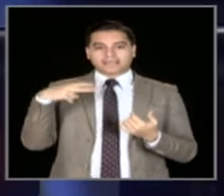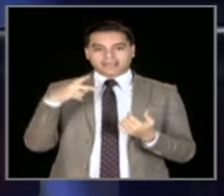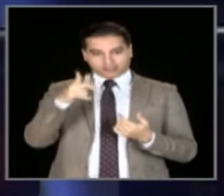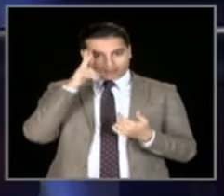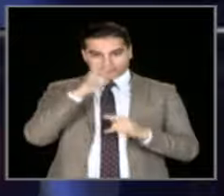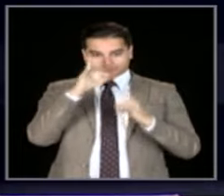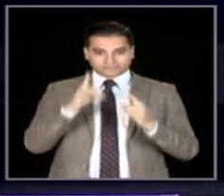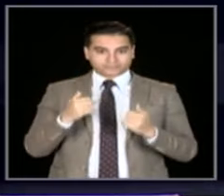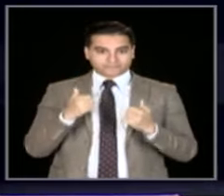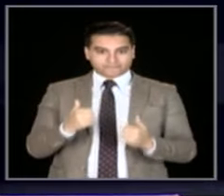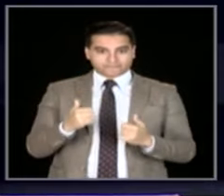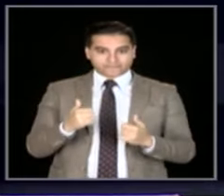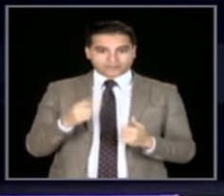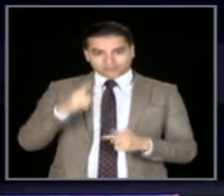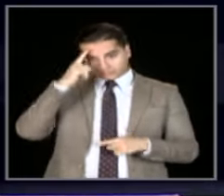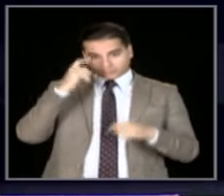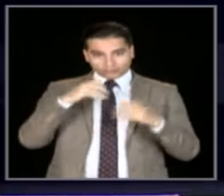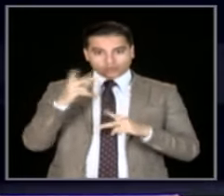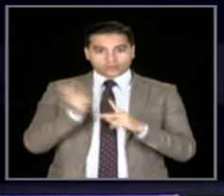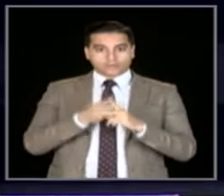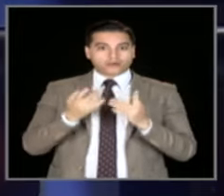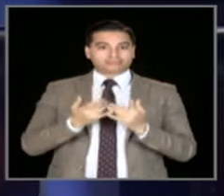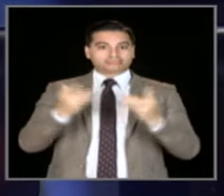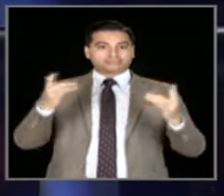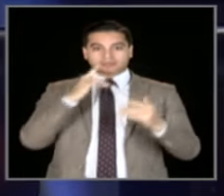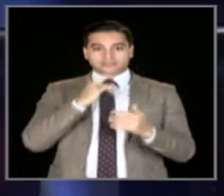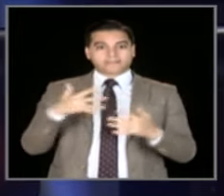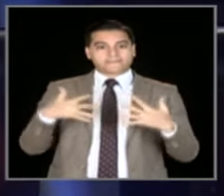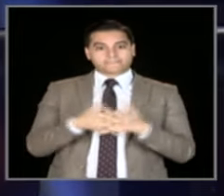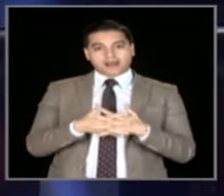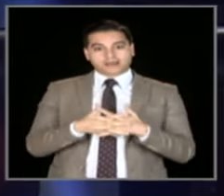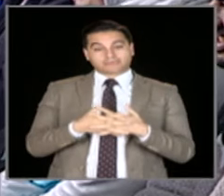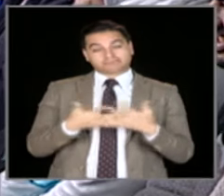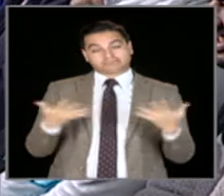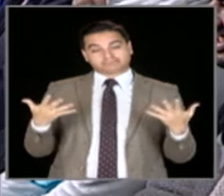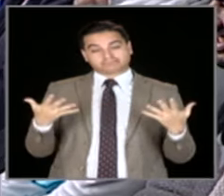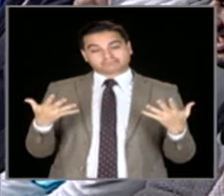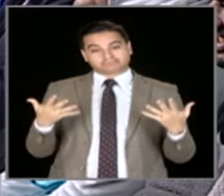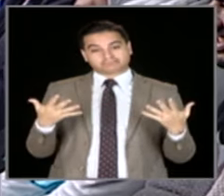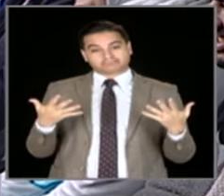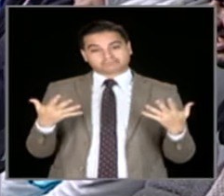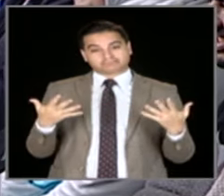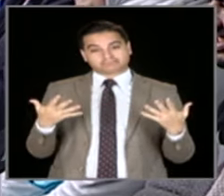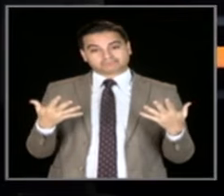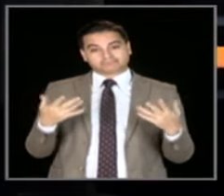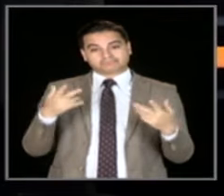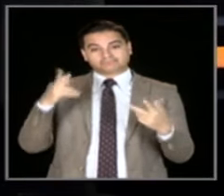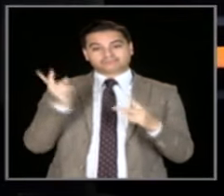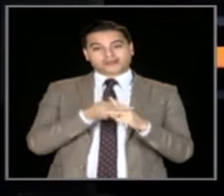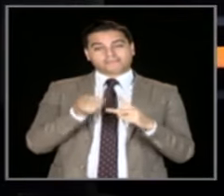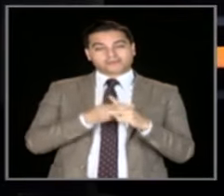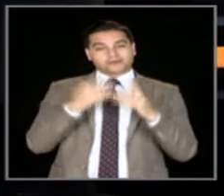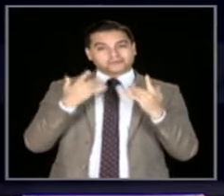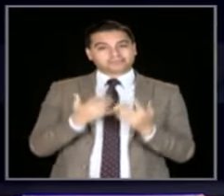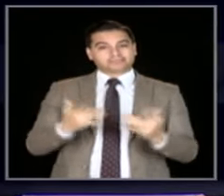إيه؟ الحمد لله. جاي وجايب معاك جمهور كبير. دايما معايا والله كل الماتشات. ألتراس